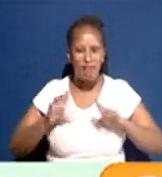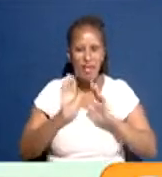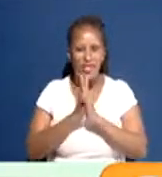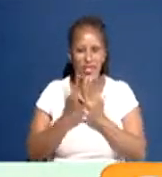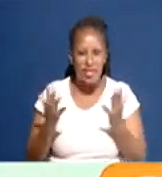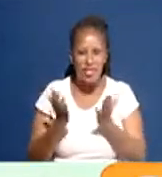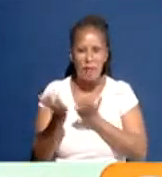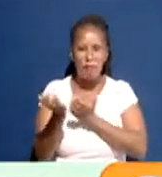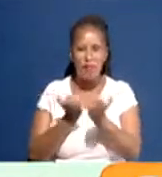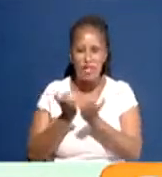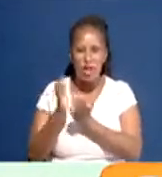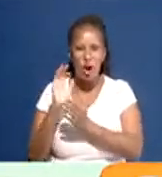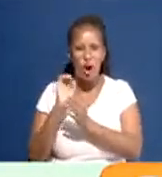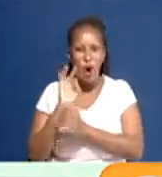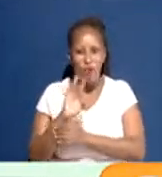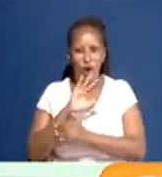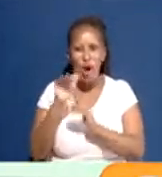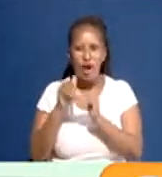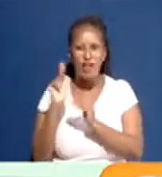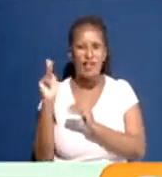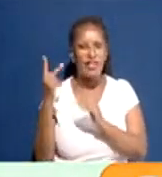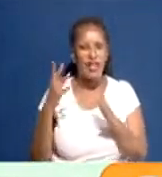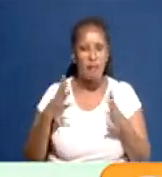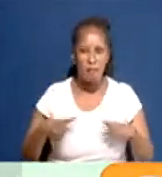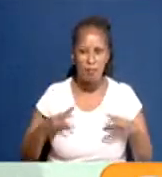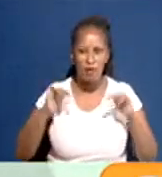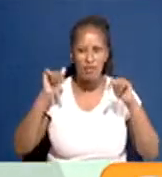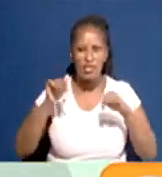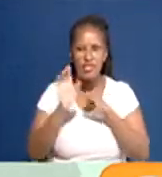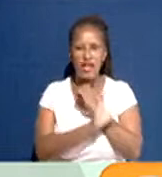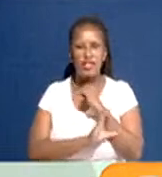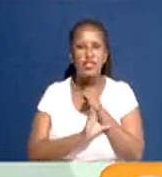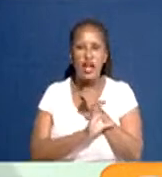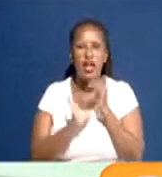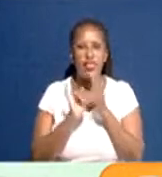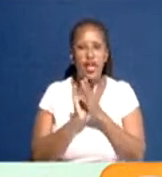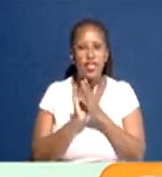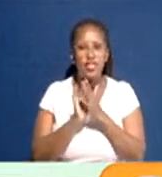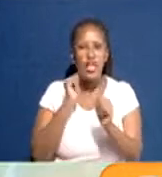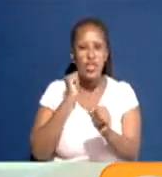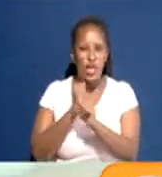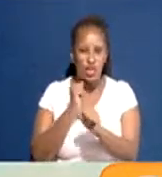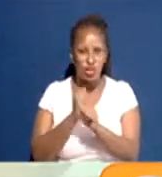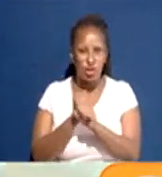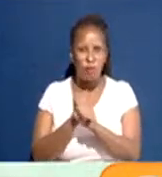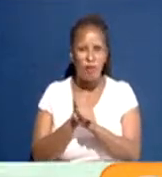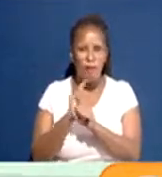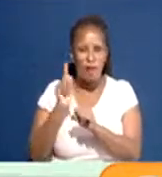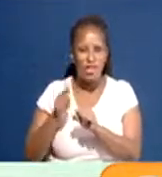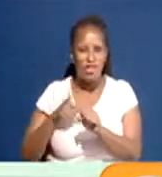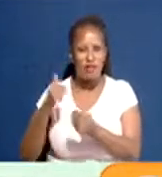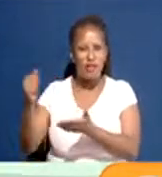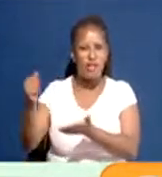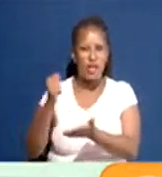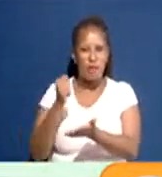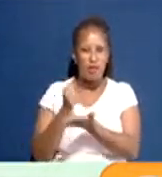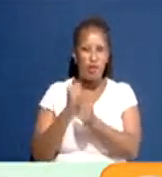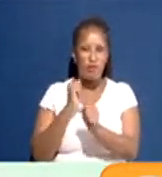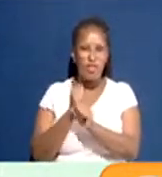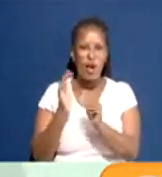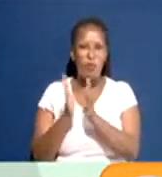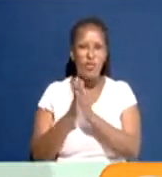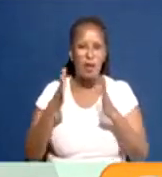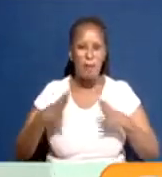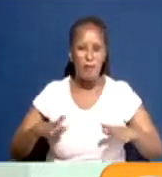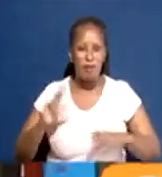the businesses of every citizen of the Republic of Kenya. And that is the job that I was hired for by the